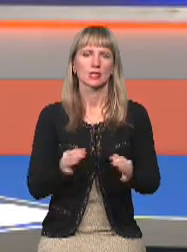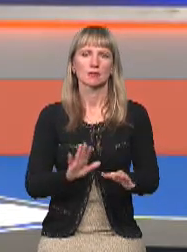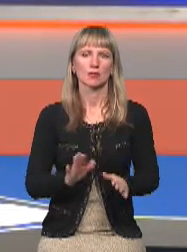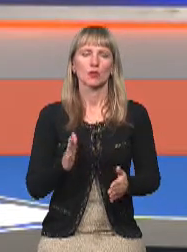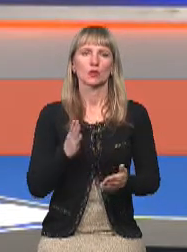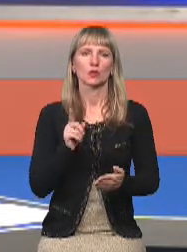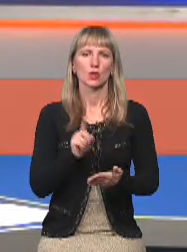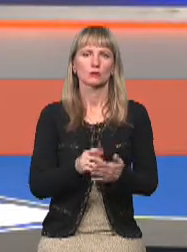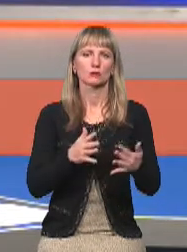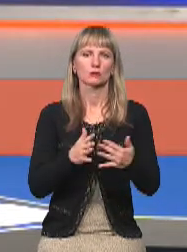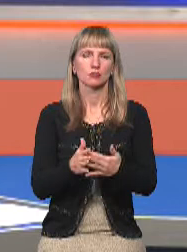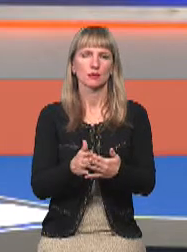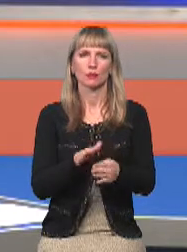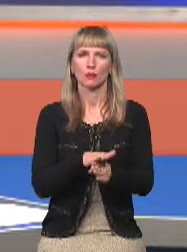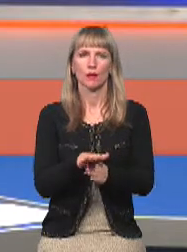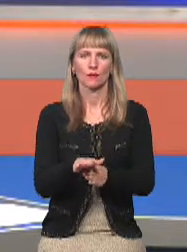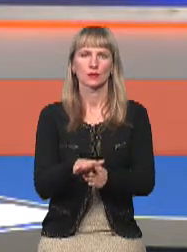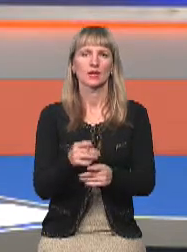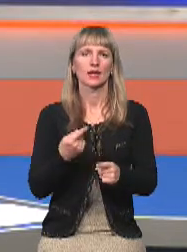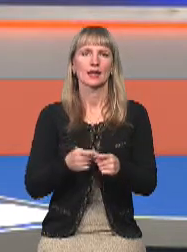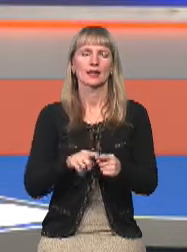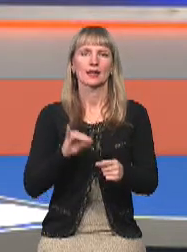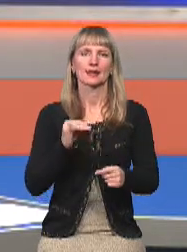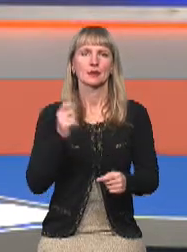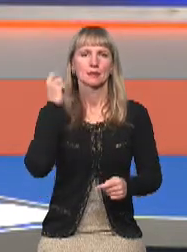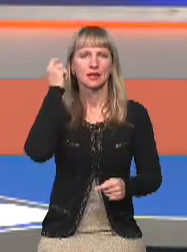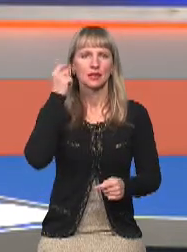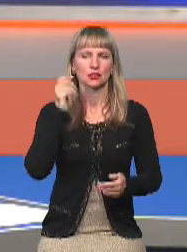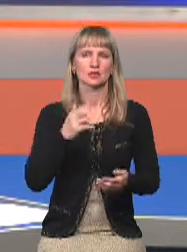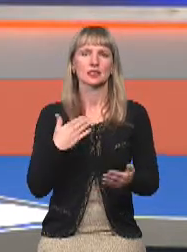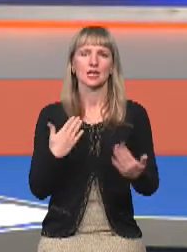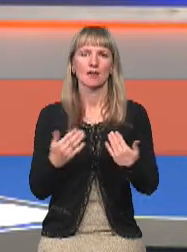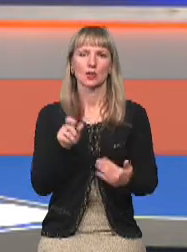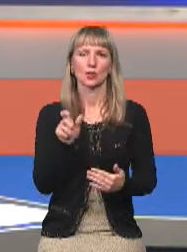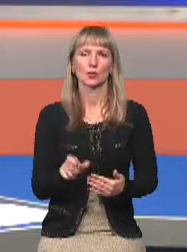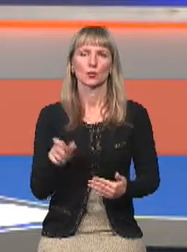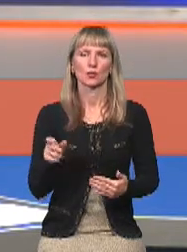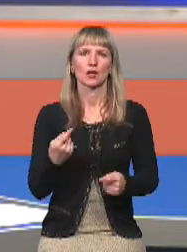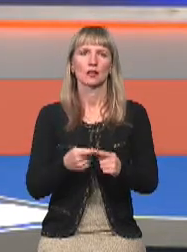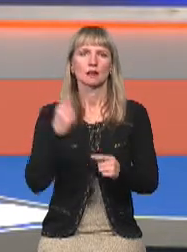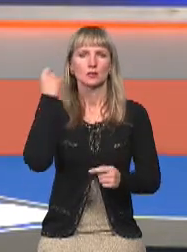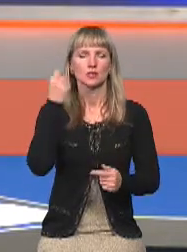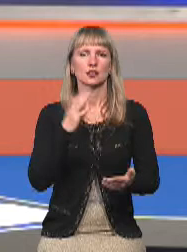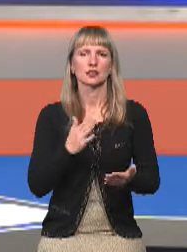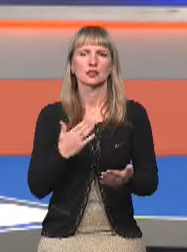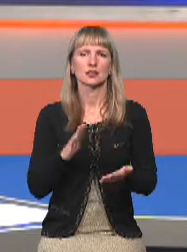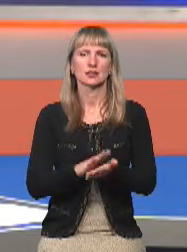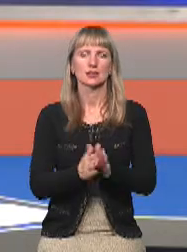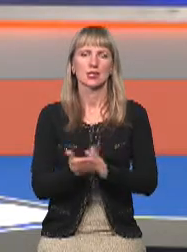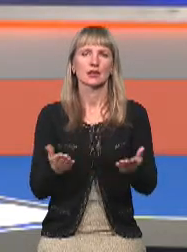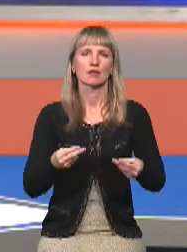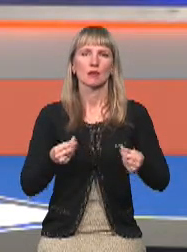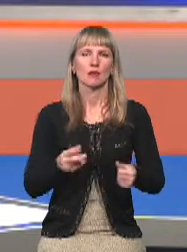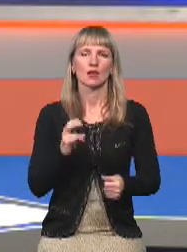інтегруватися максимально. А це, власне, і психічне ставлення людин, це і психічний стан, який впливає на